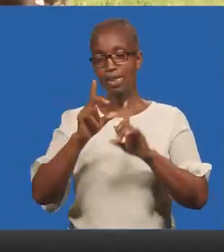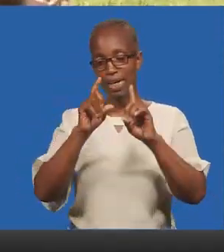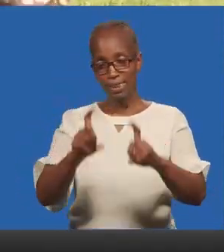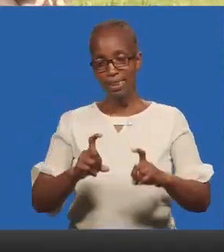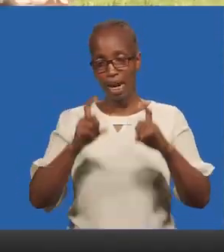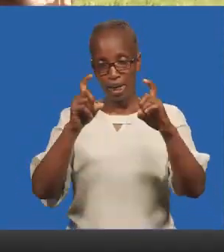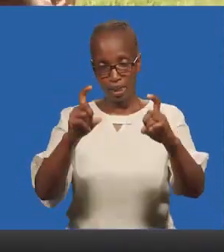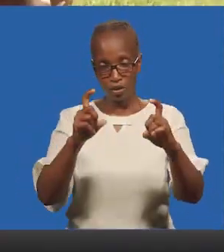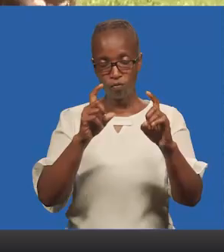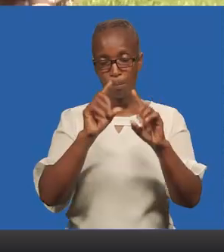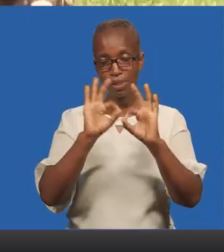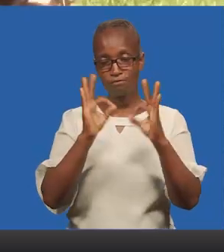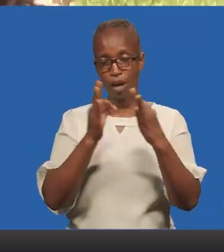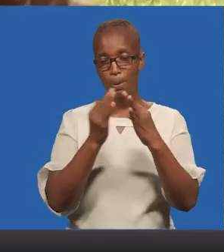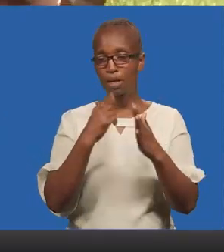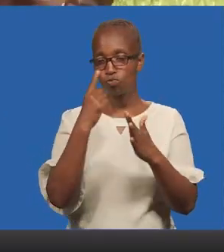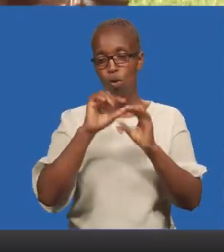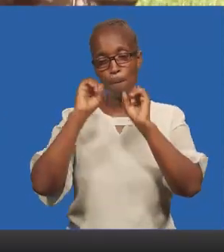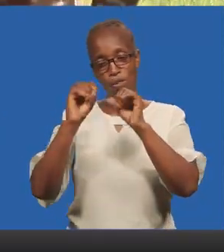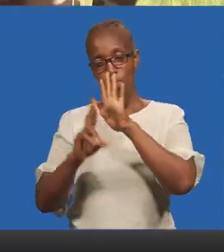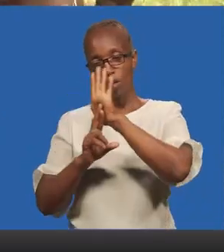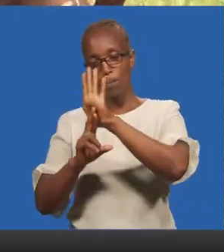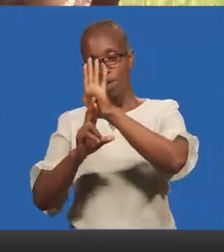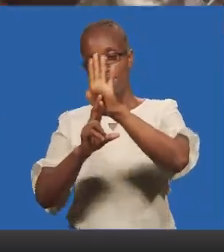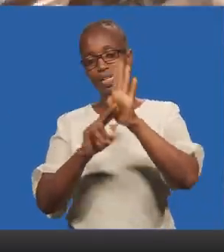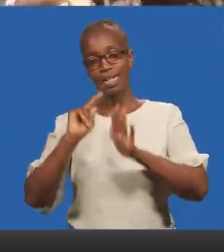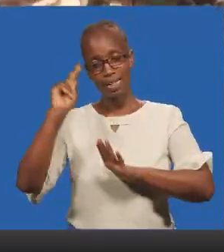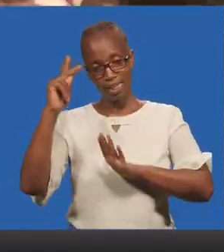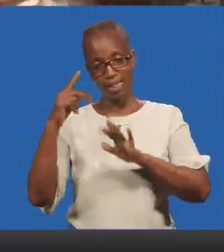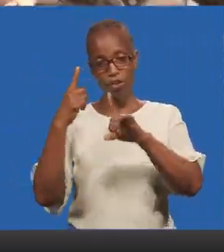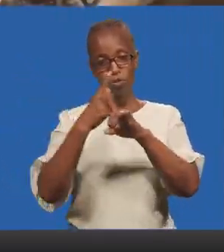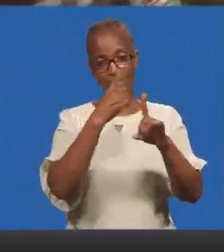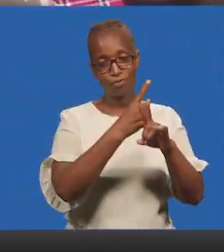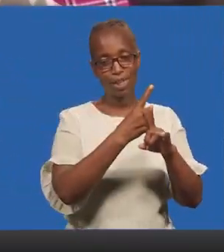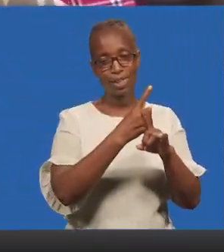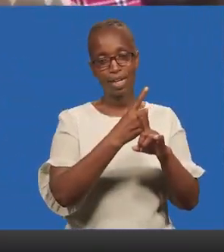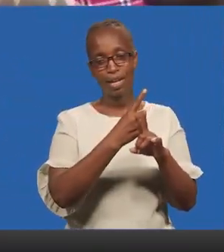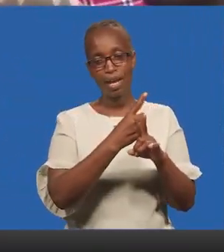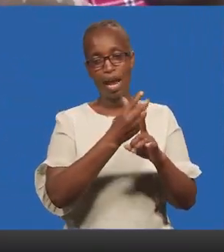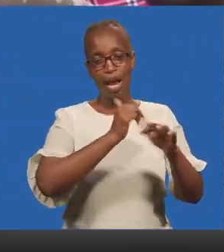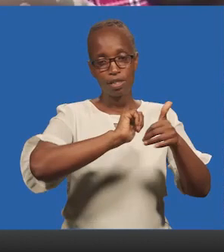hiyo ambao wanaweza kuwakilisha taifa ya Kenya katika michezo. Kwa